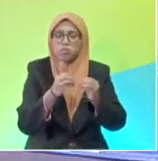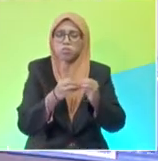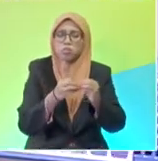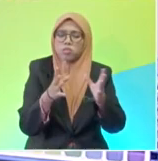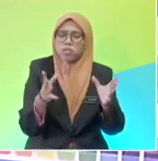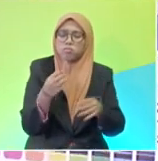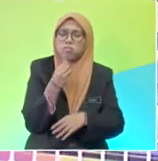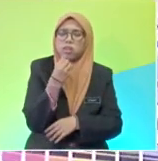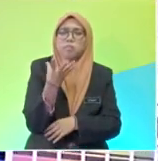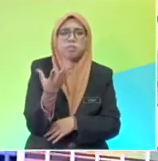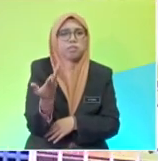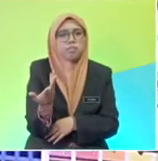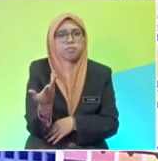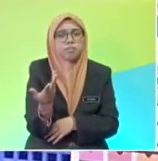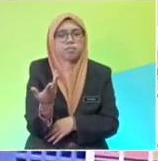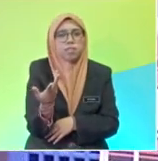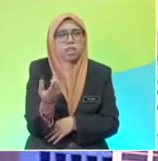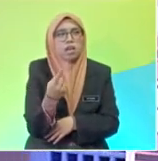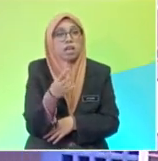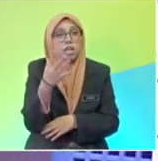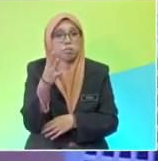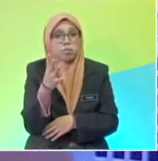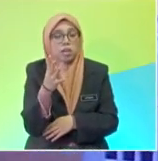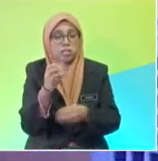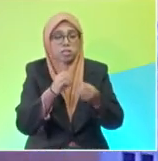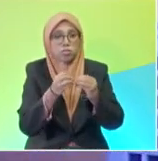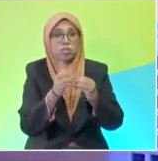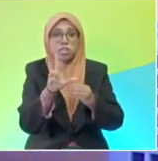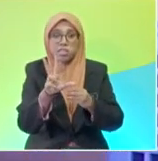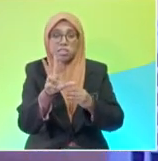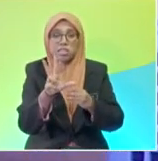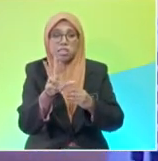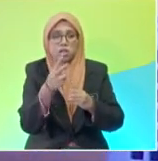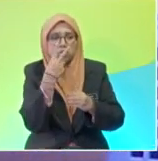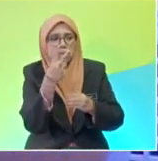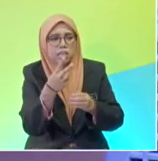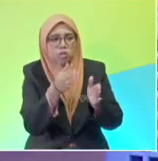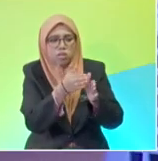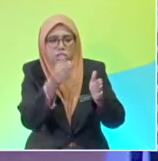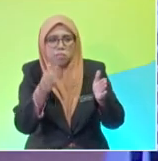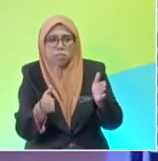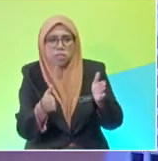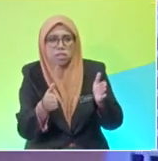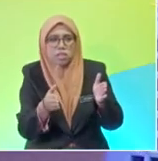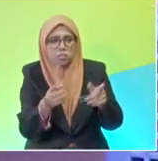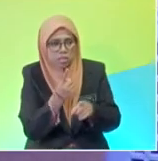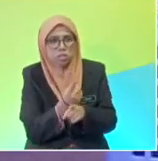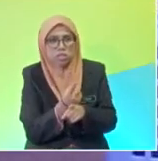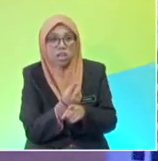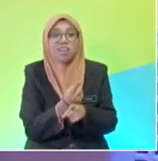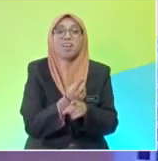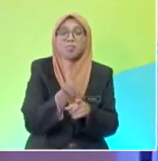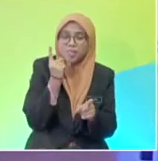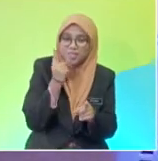15, saya rasa dia dekat nombor 3 cikgu. Betul ke? Cuba tengok tepi dia tu. Betul tak nombor 15? Betul